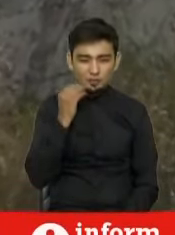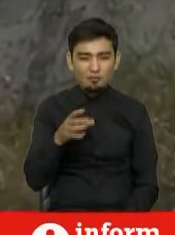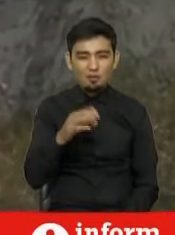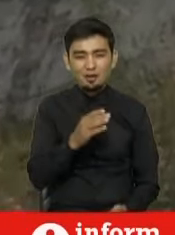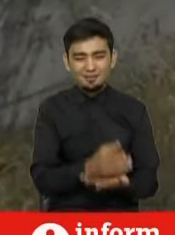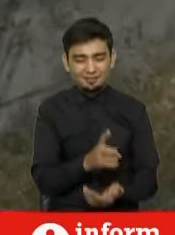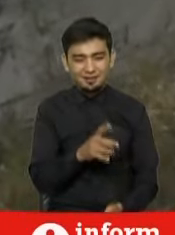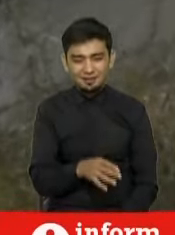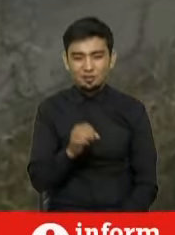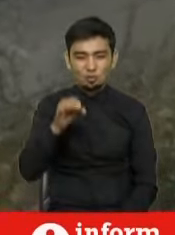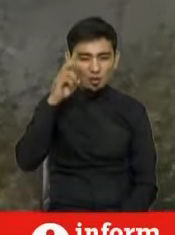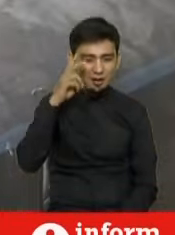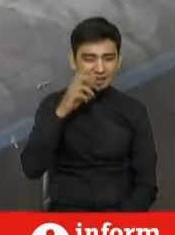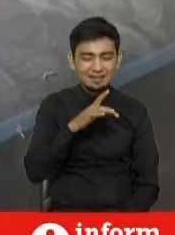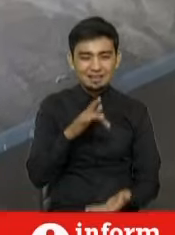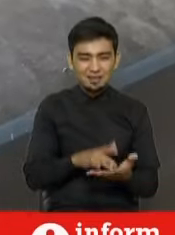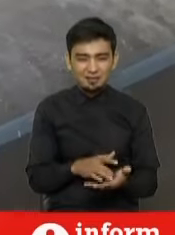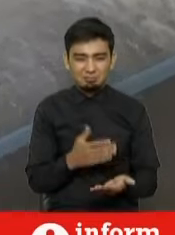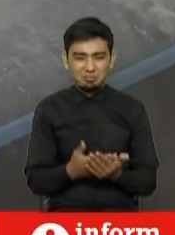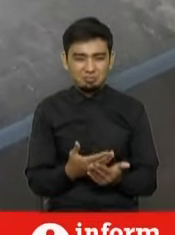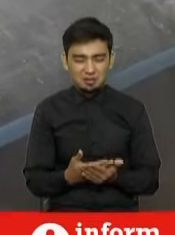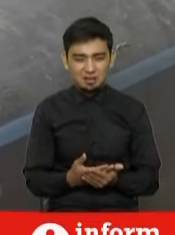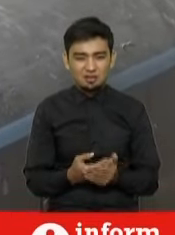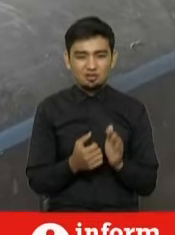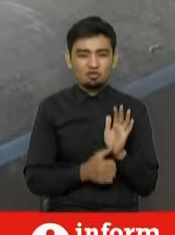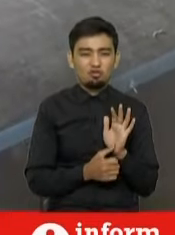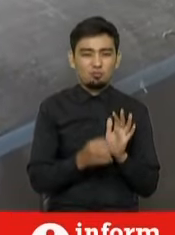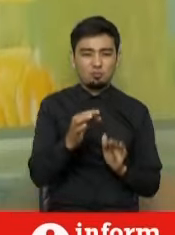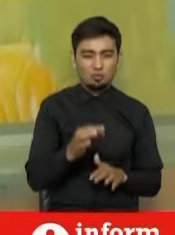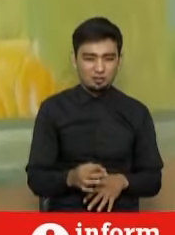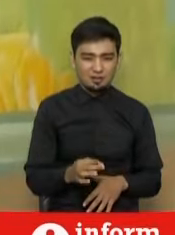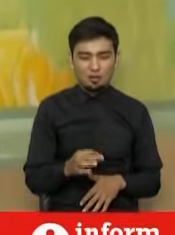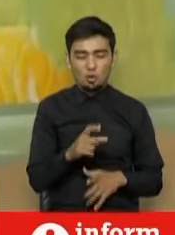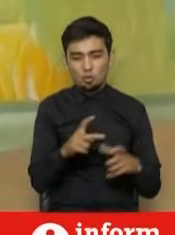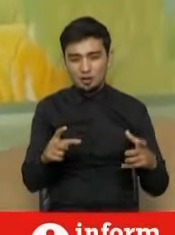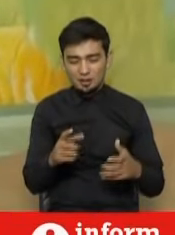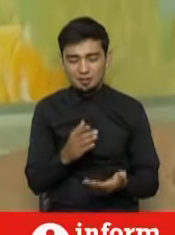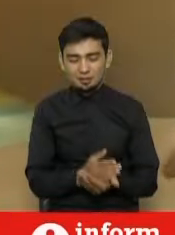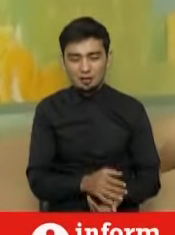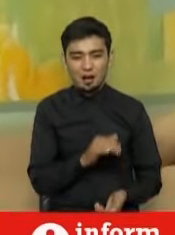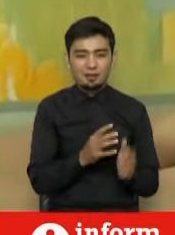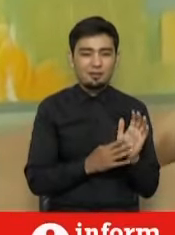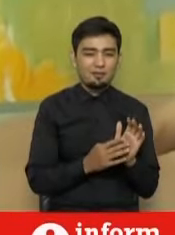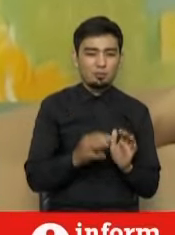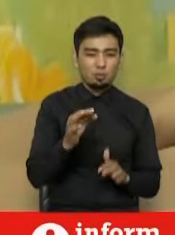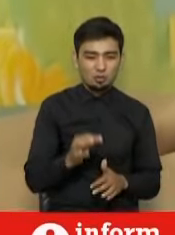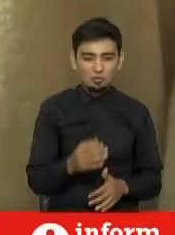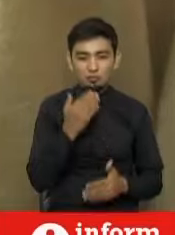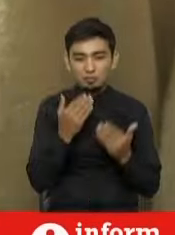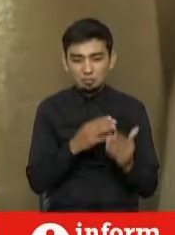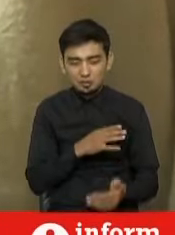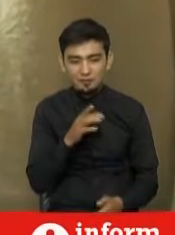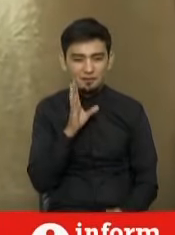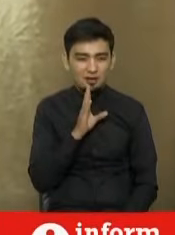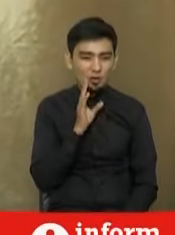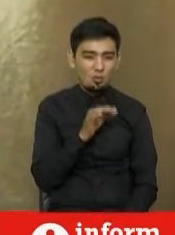Так, центральную канализацию имеют всего около 60% опрошенных. 9% участников опроса добывают